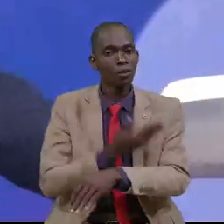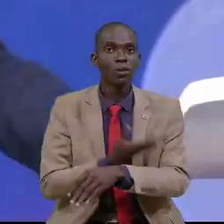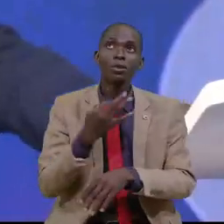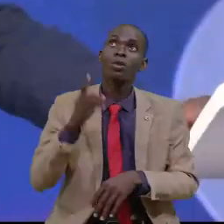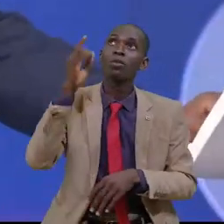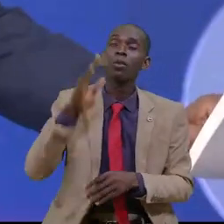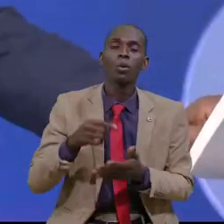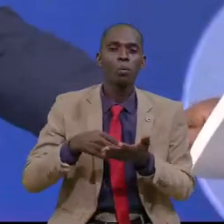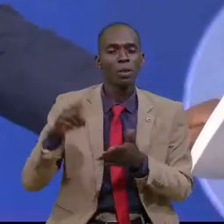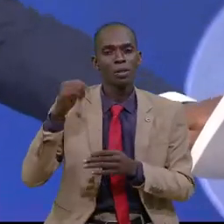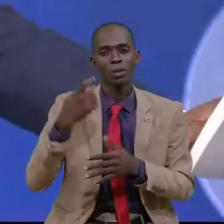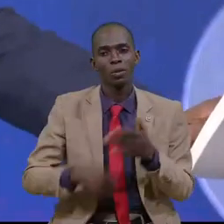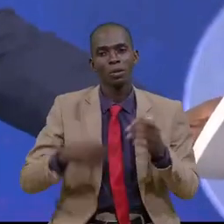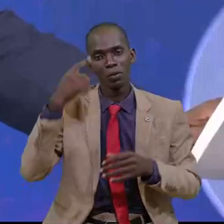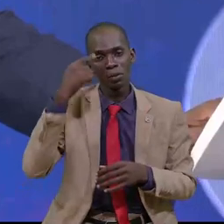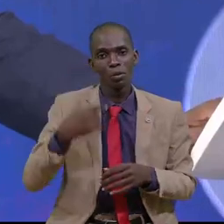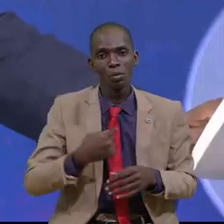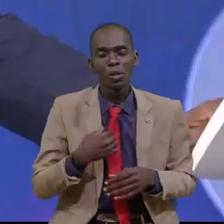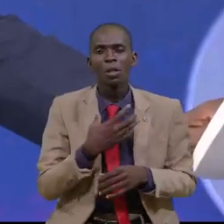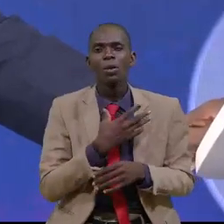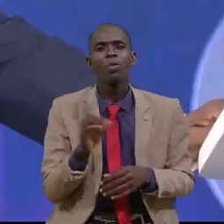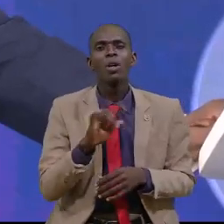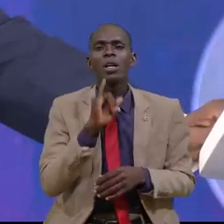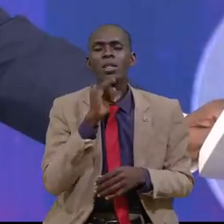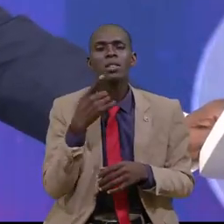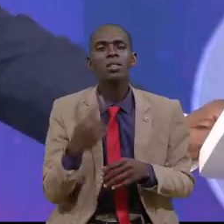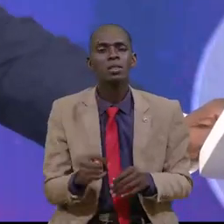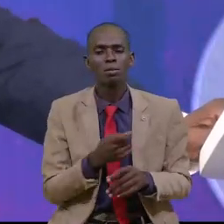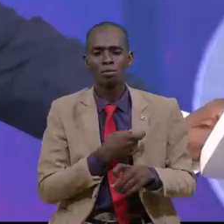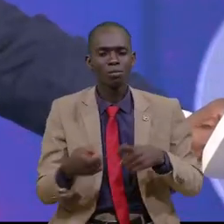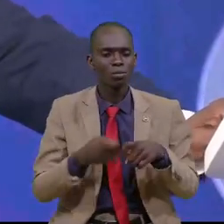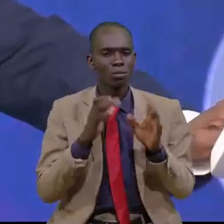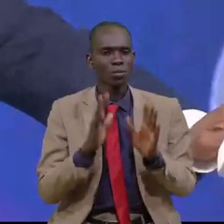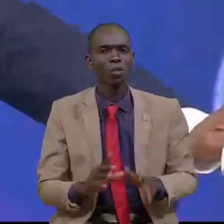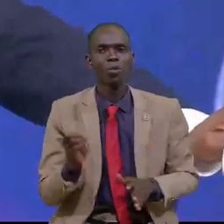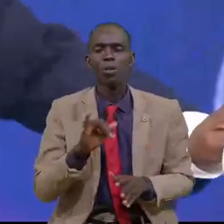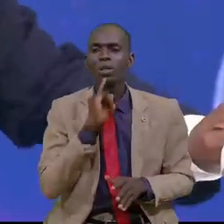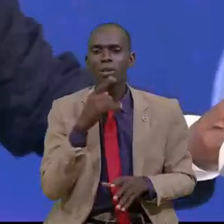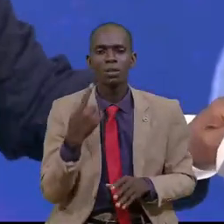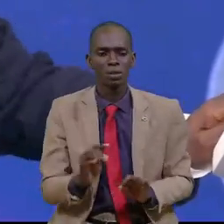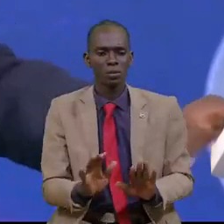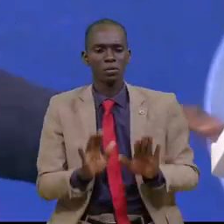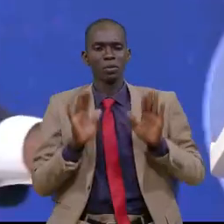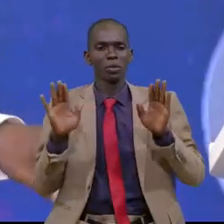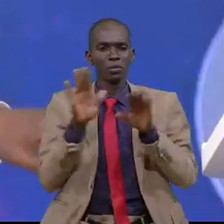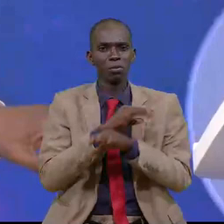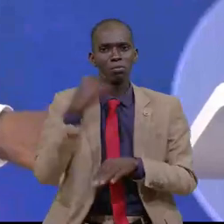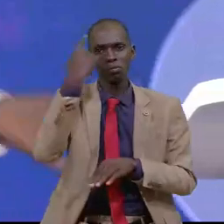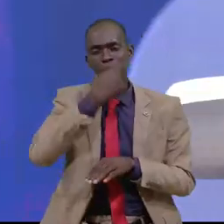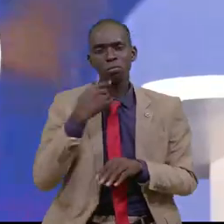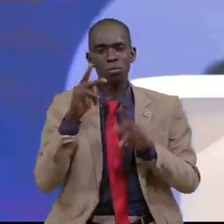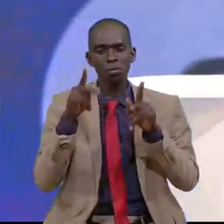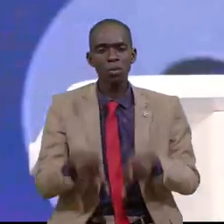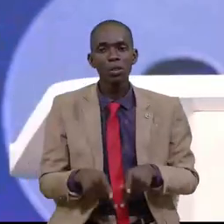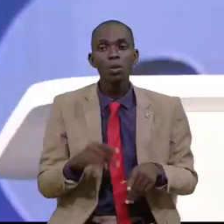prix pour moi. Où est celui qui me contrôle? Où est la personne terrible, quel que soit ce qu'elle